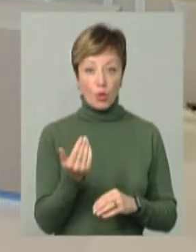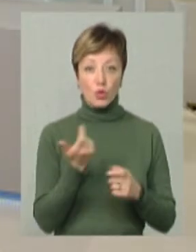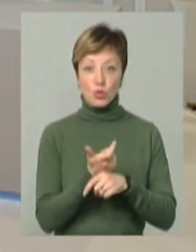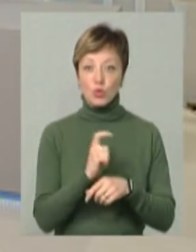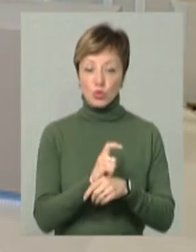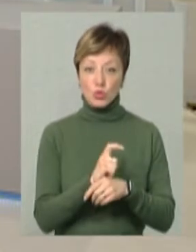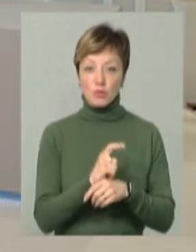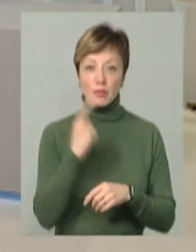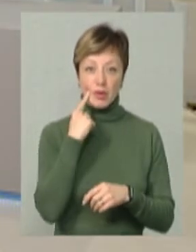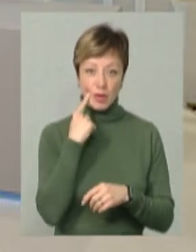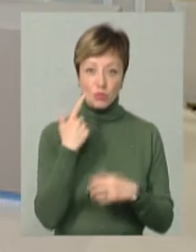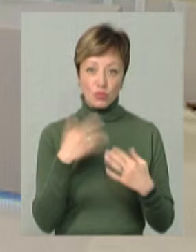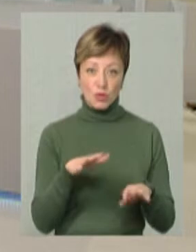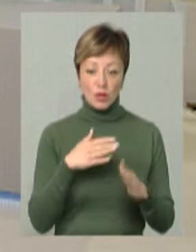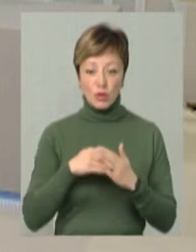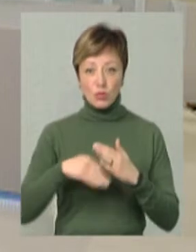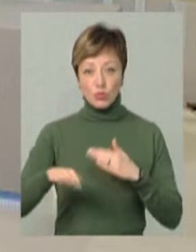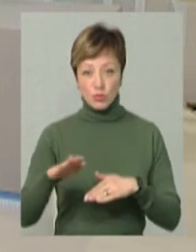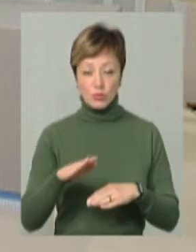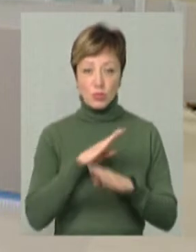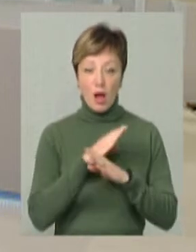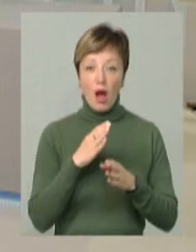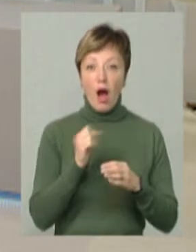дуже прикро, що його вже немає,